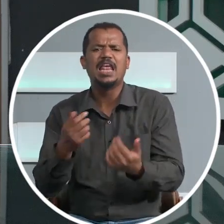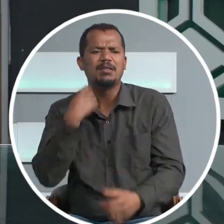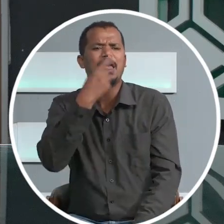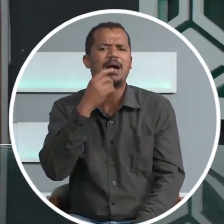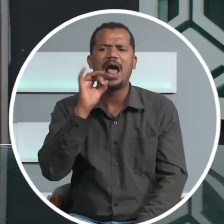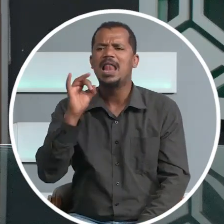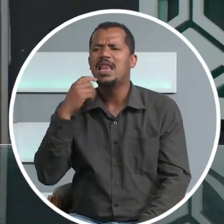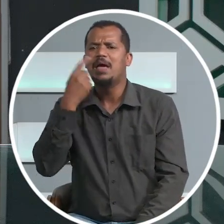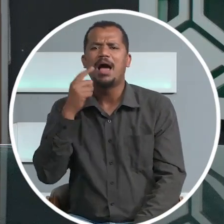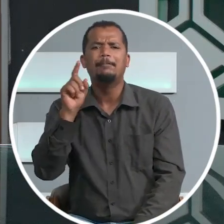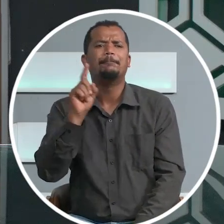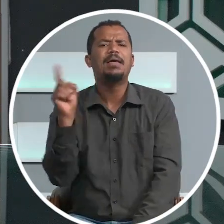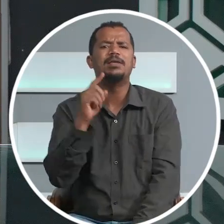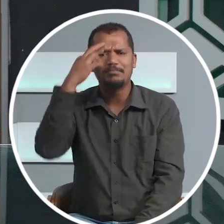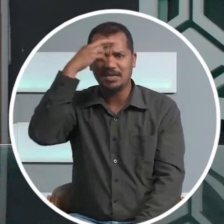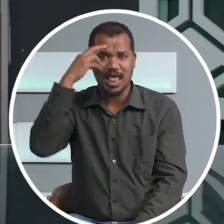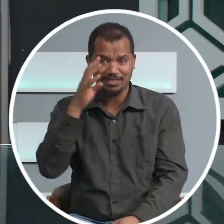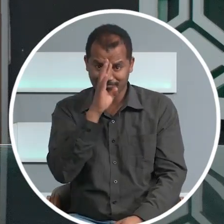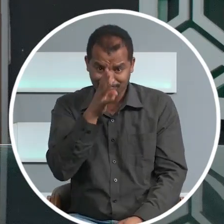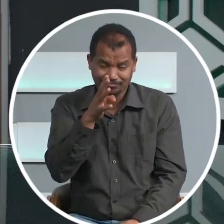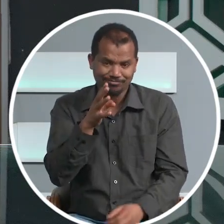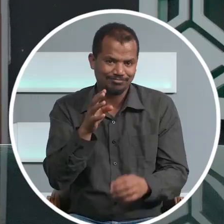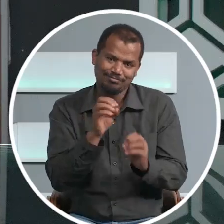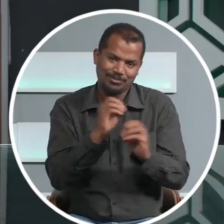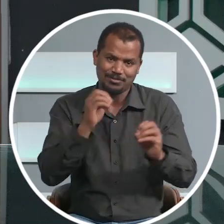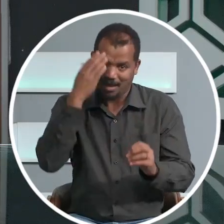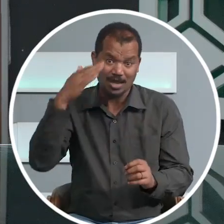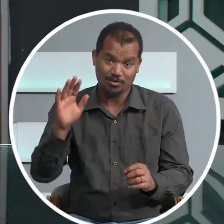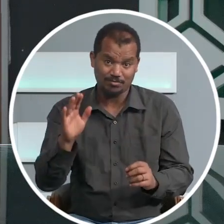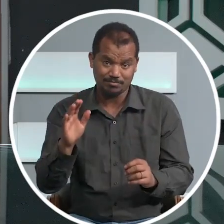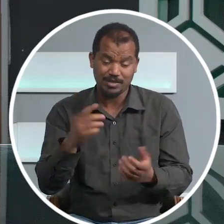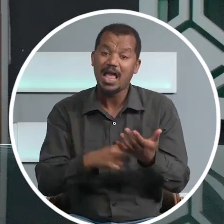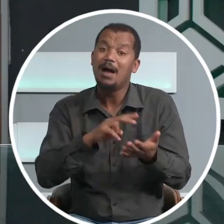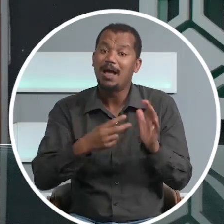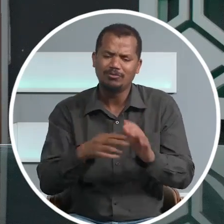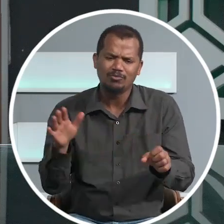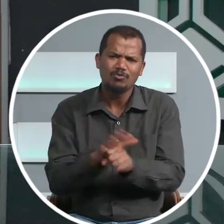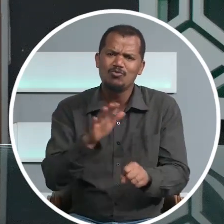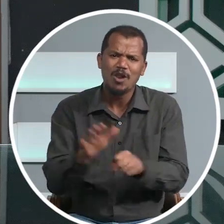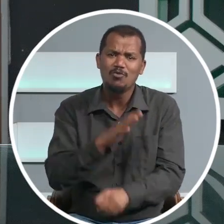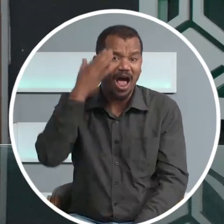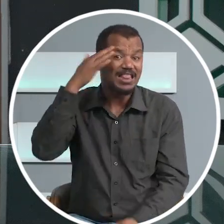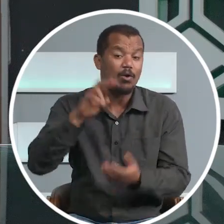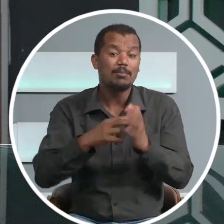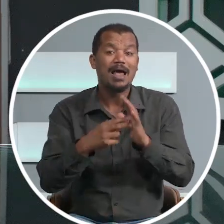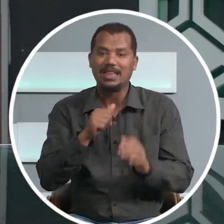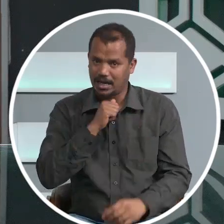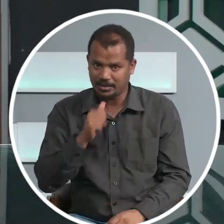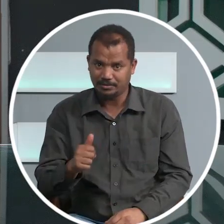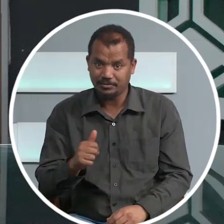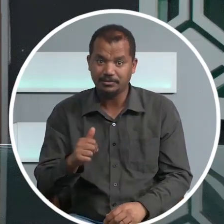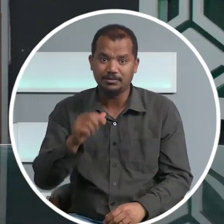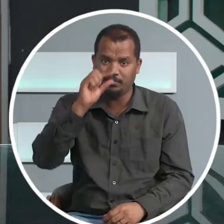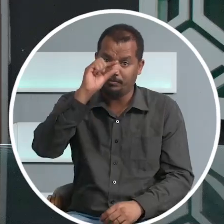እንዴት በመሐለማ በምን ምክንያት እንደሚፈጠር እንብዛም አናውቅም። ያ ማለት ደግሞ ሙሉ በሙሉ አይታወቅም ማለት